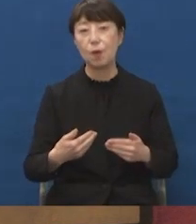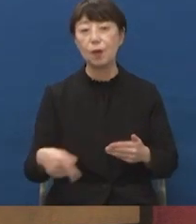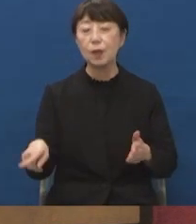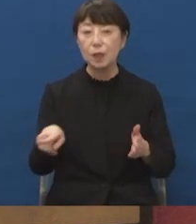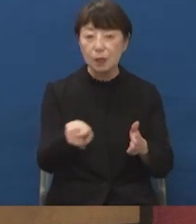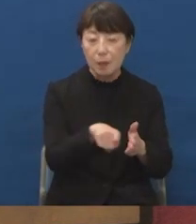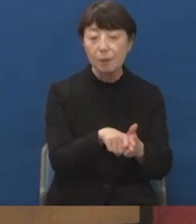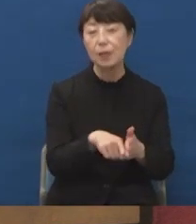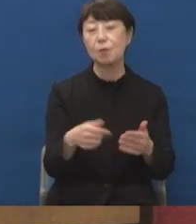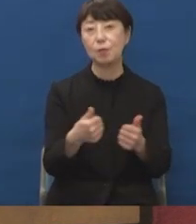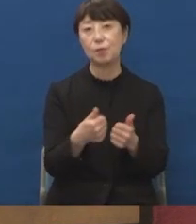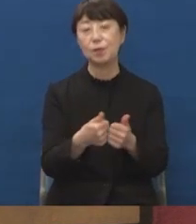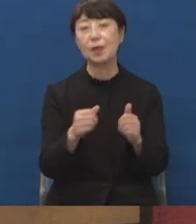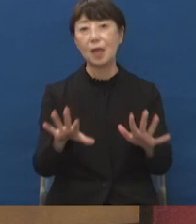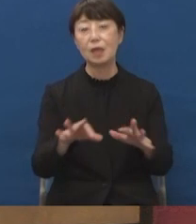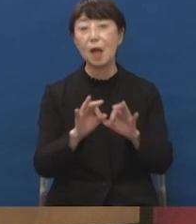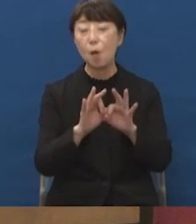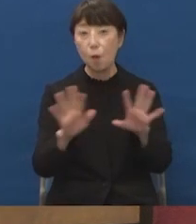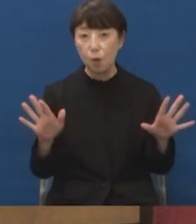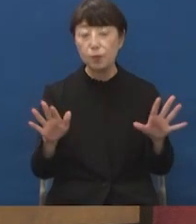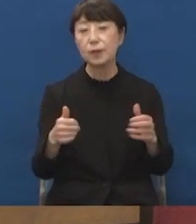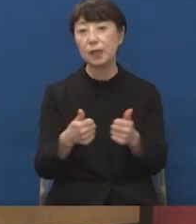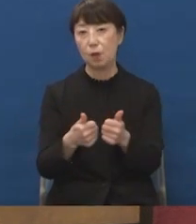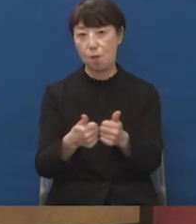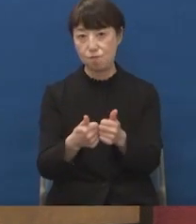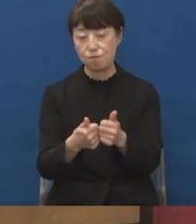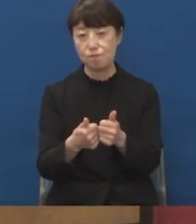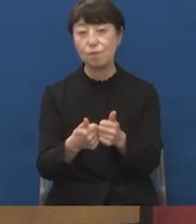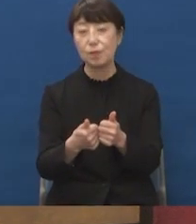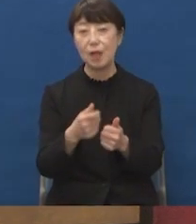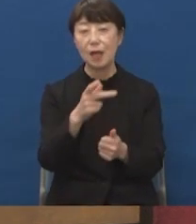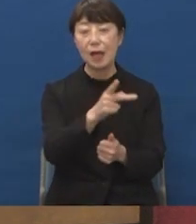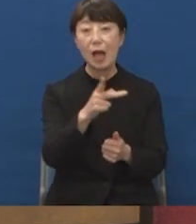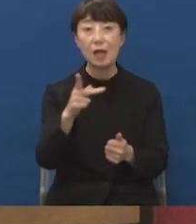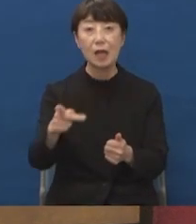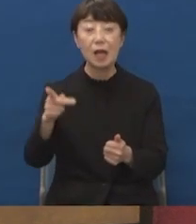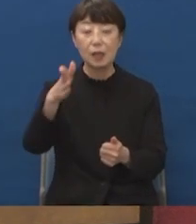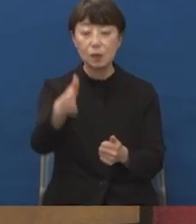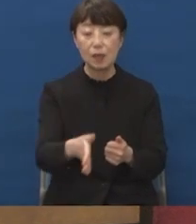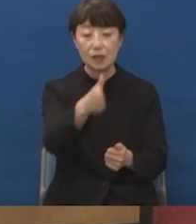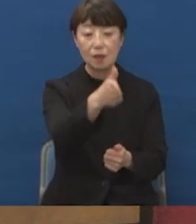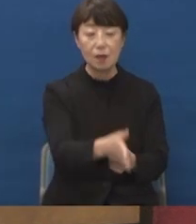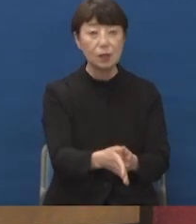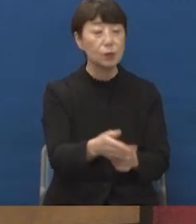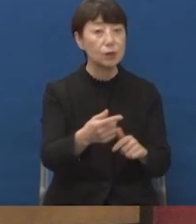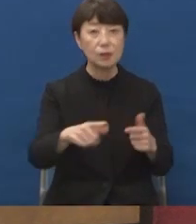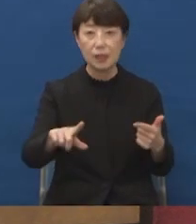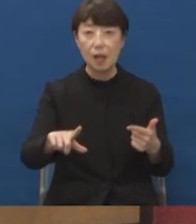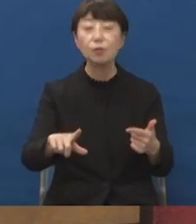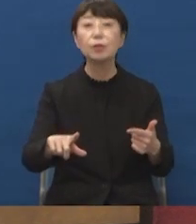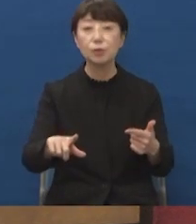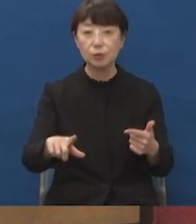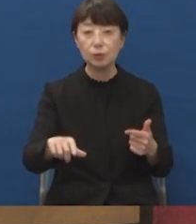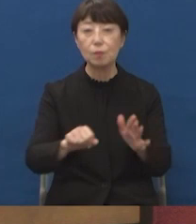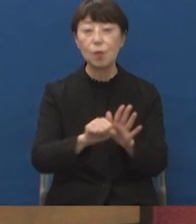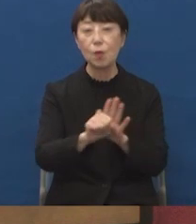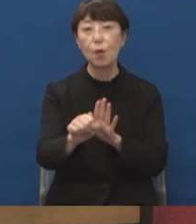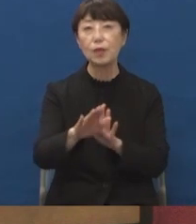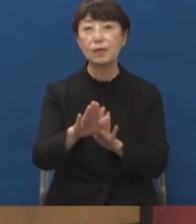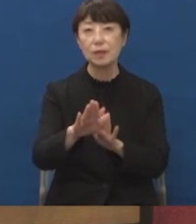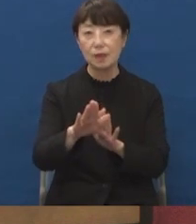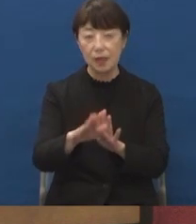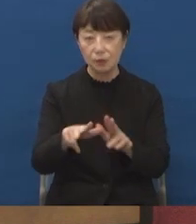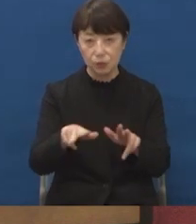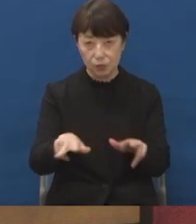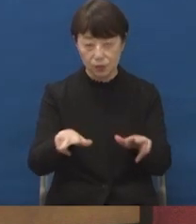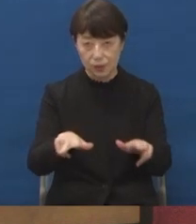オープンな議論と、局ごと課ごとの縦割りを排したより 効率的な行財政運営の確立に向けた取